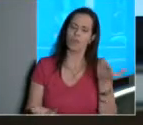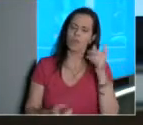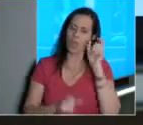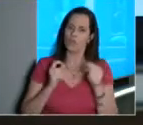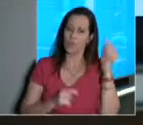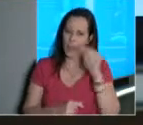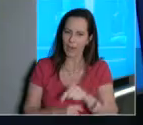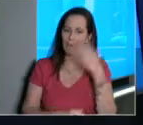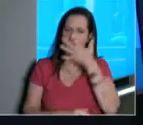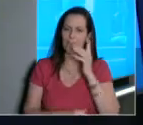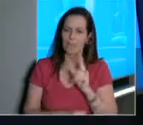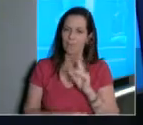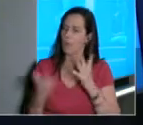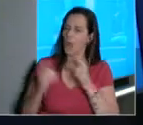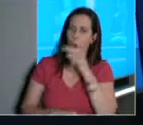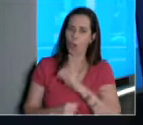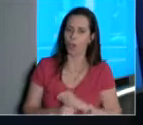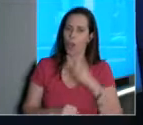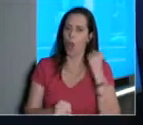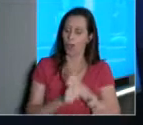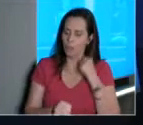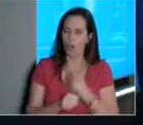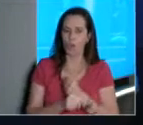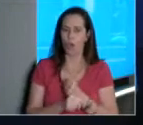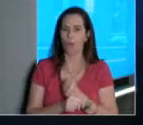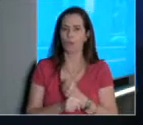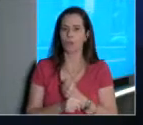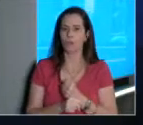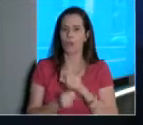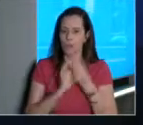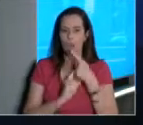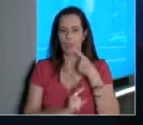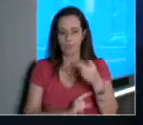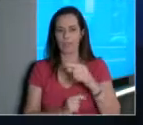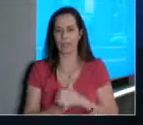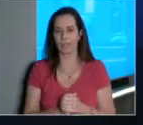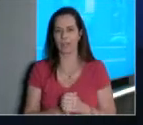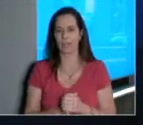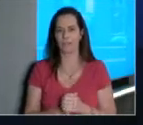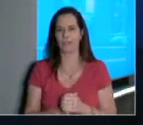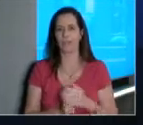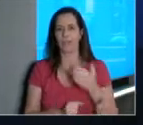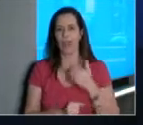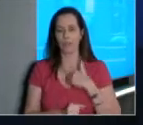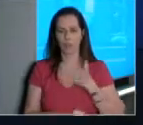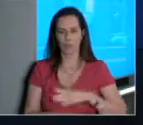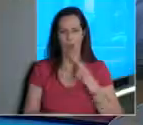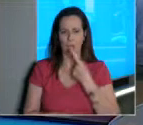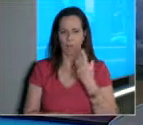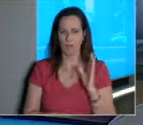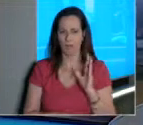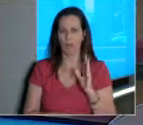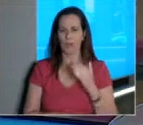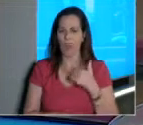אנשים שמגיעים לכאן מאפריקה. ומה קורה להם? עובדים בעבודות, עדת מה, במקום שאני אגיד, בוא ניתן פה לחברי הפאנל. שנייה, אני רוצה להגיד קודם כל